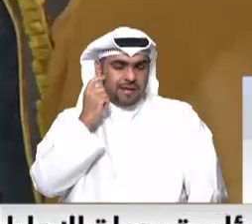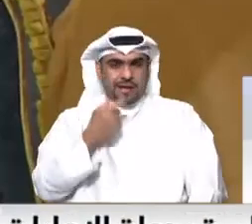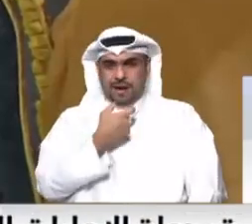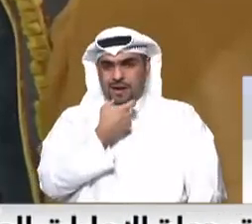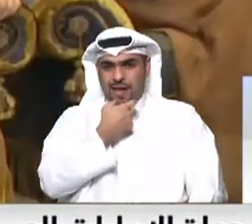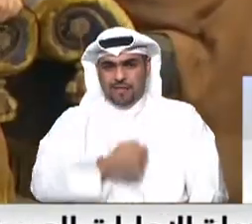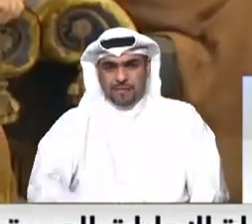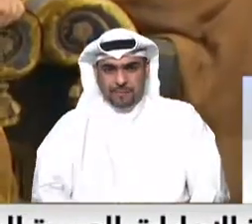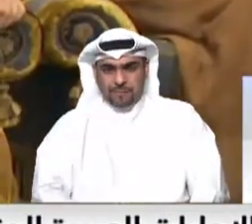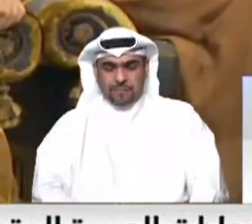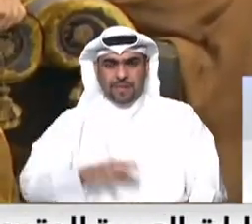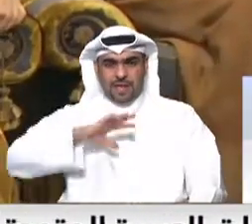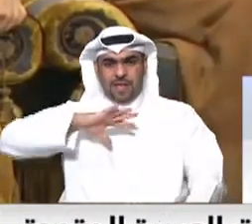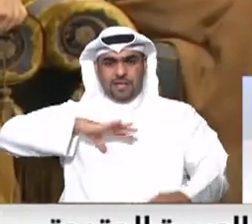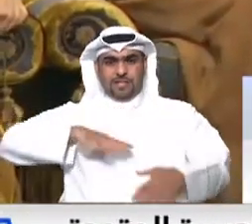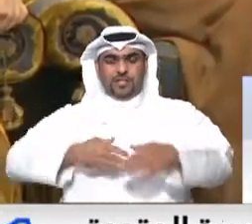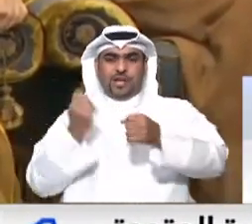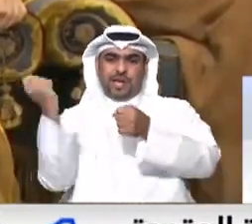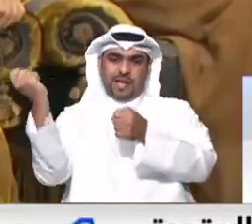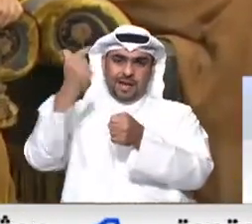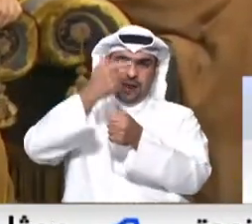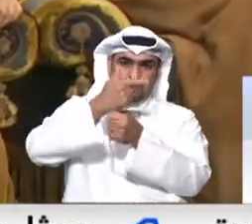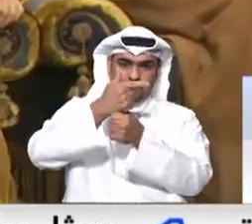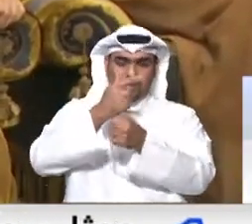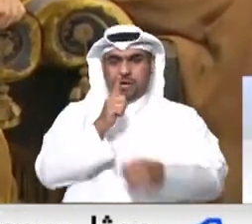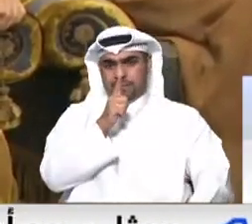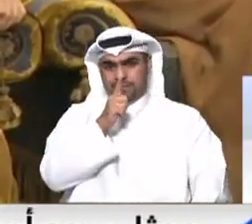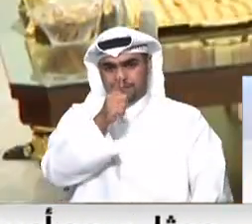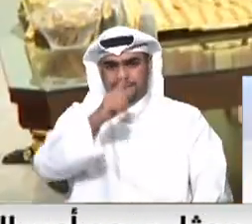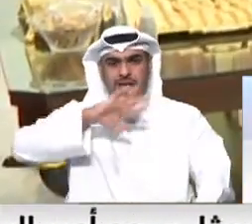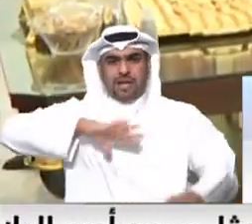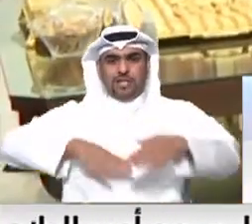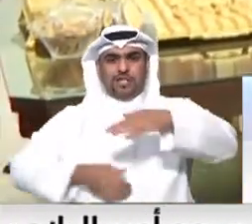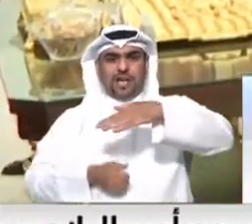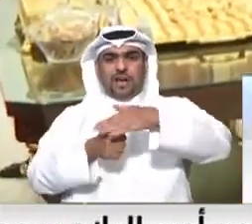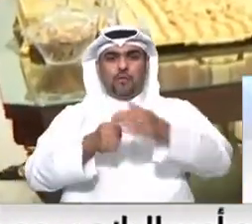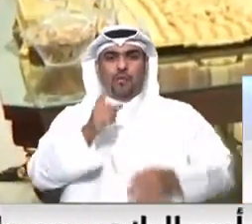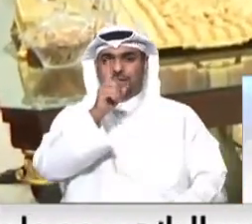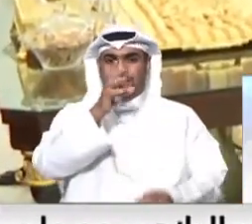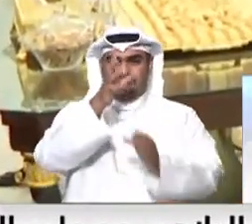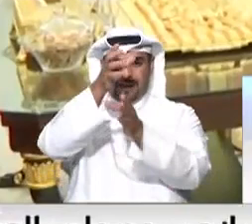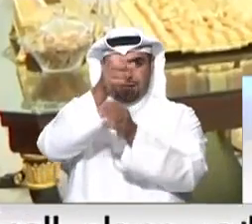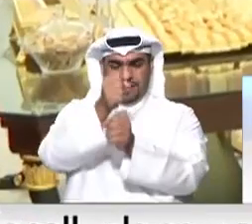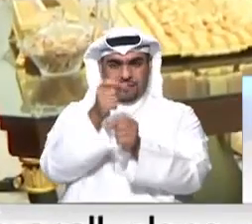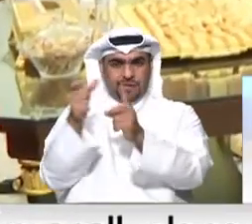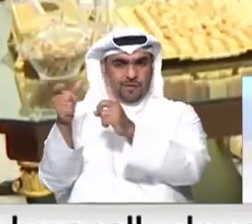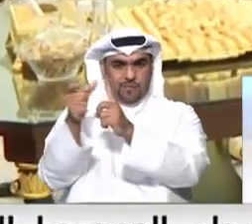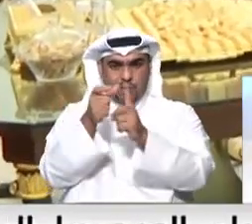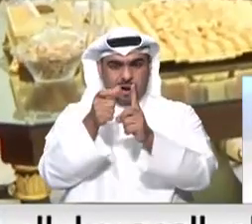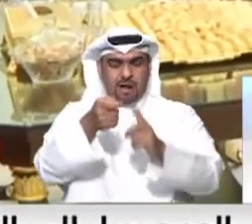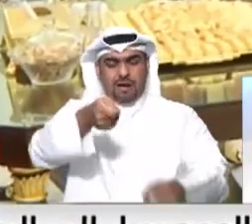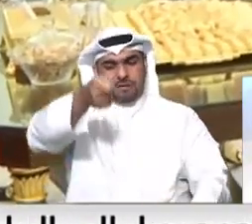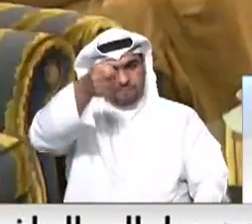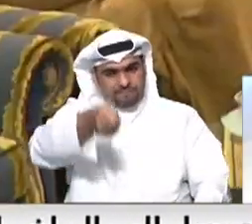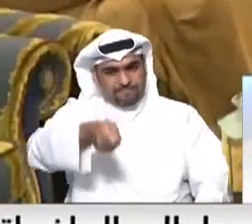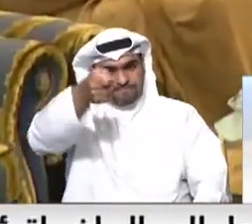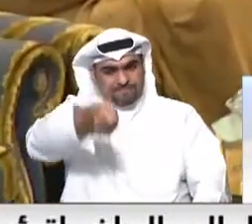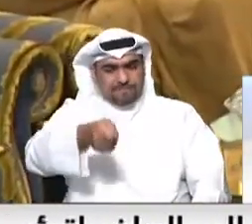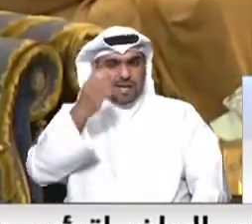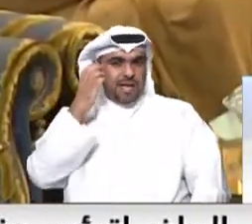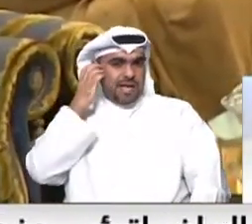في مستهل اللقاء تحيات حضرة صاحب السمو أمير البلاد الشيخ نواف الأحمد الجابر الصباح حفظه الله